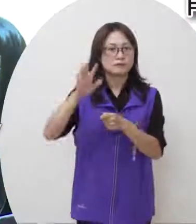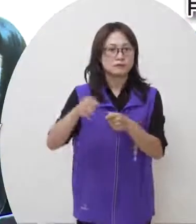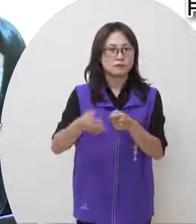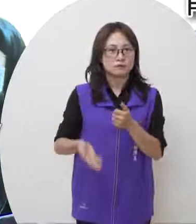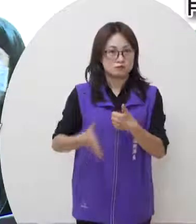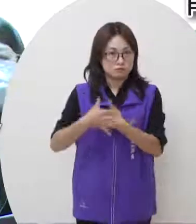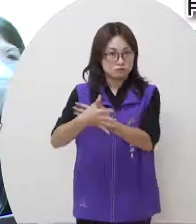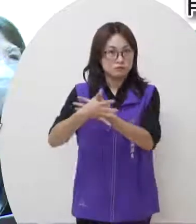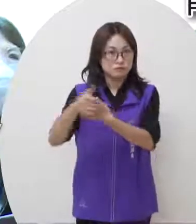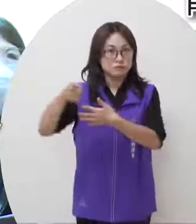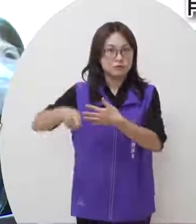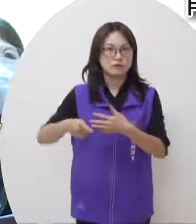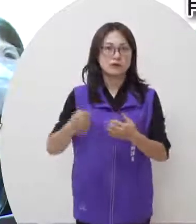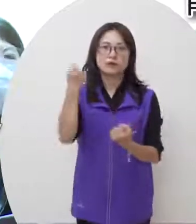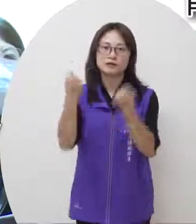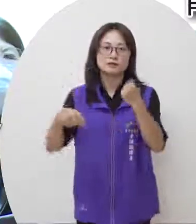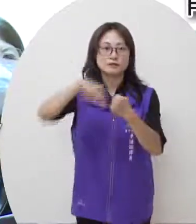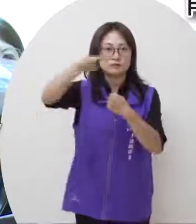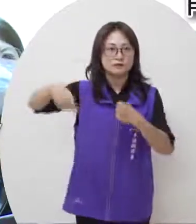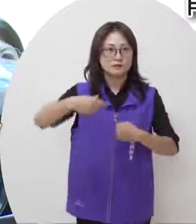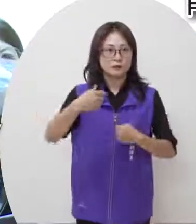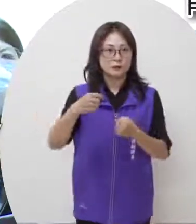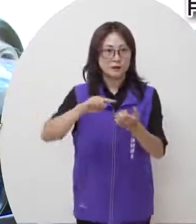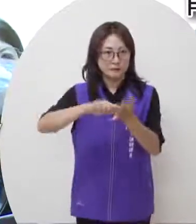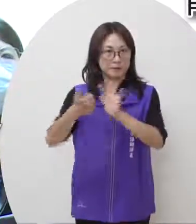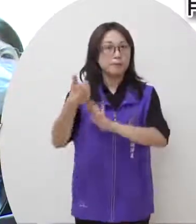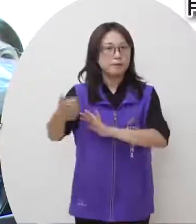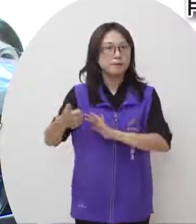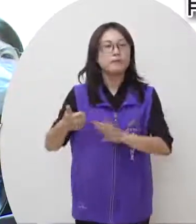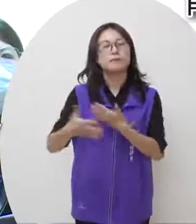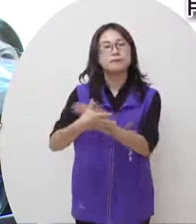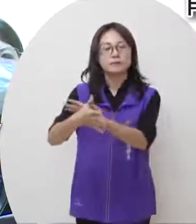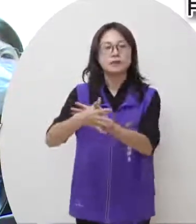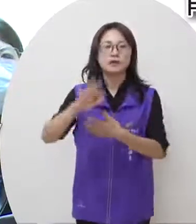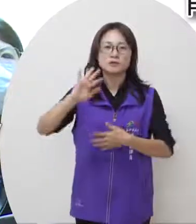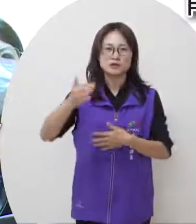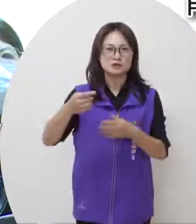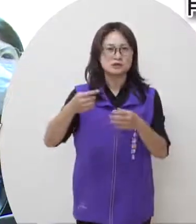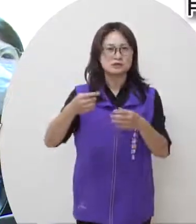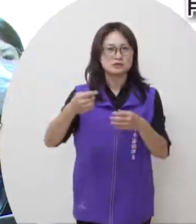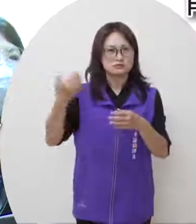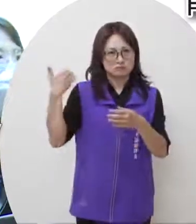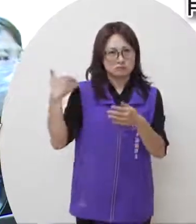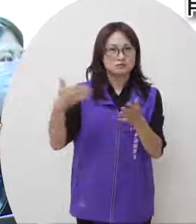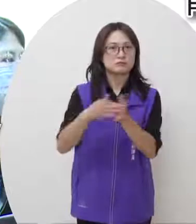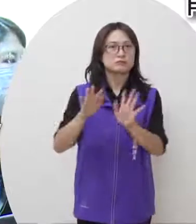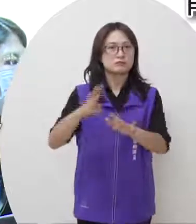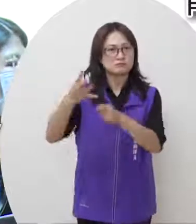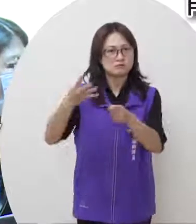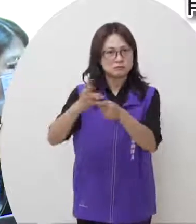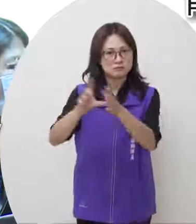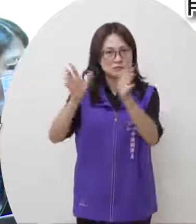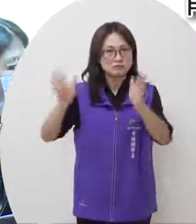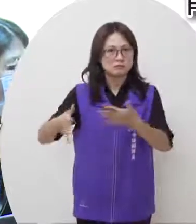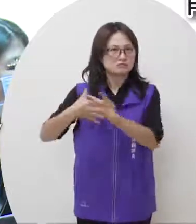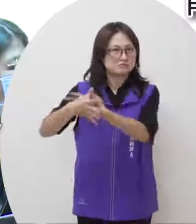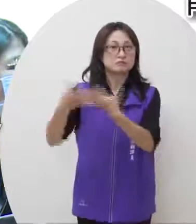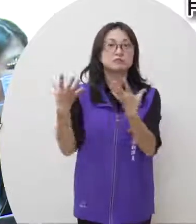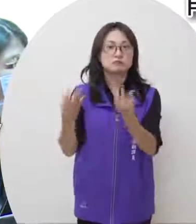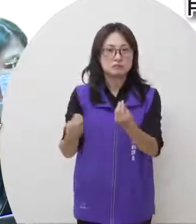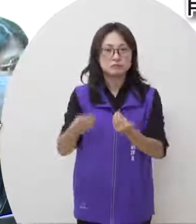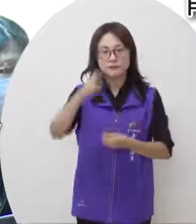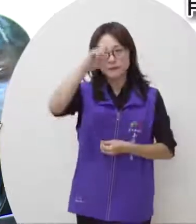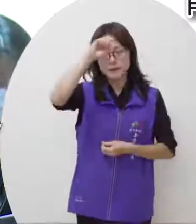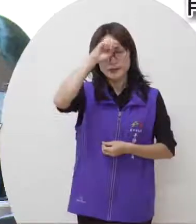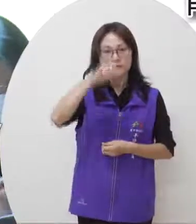在去年的时候我们重新恢复了，因为过去有4年时间没有举行，那我们希望透过这些驾驶的种子